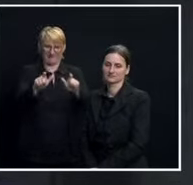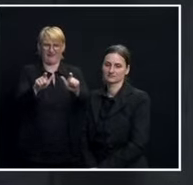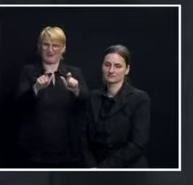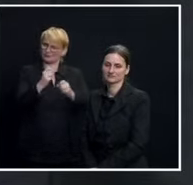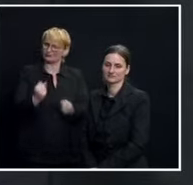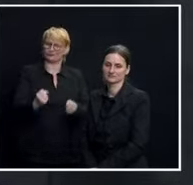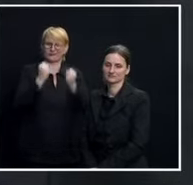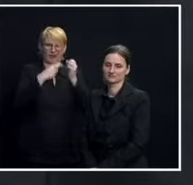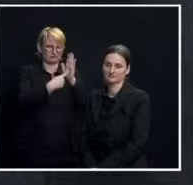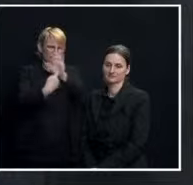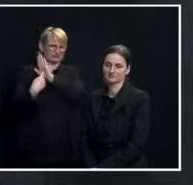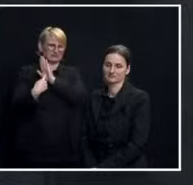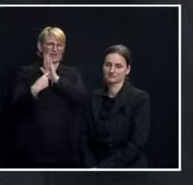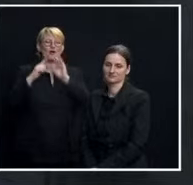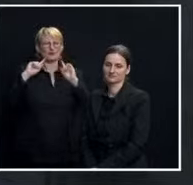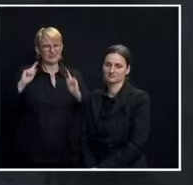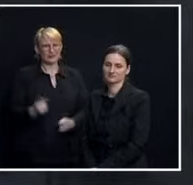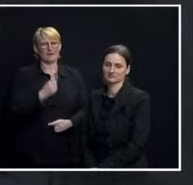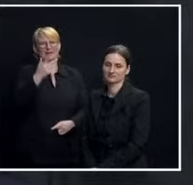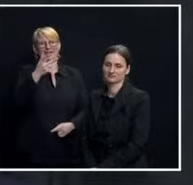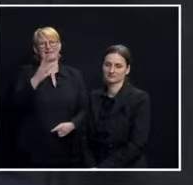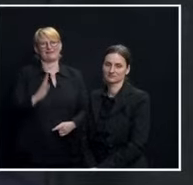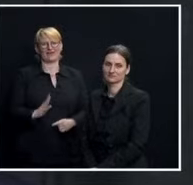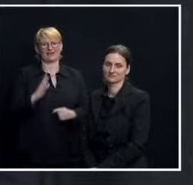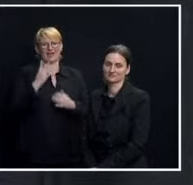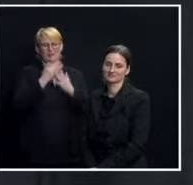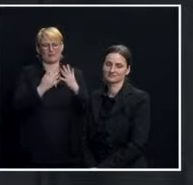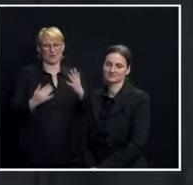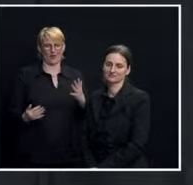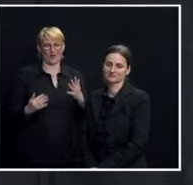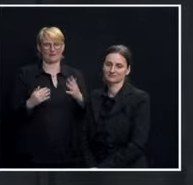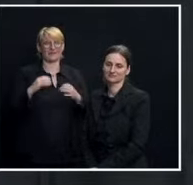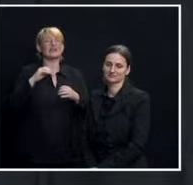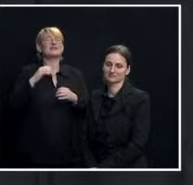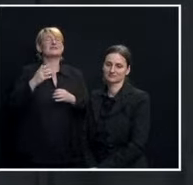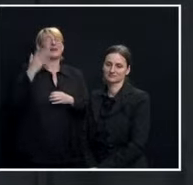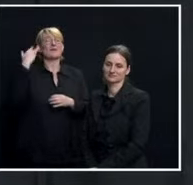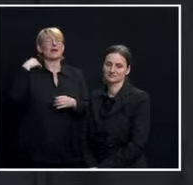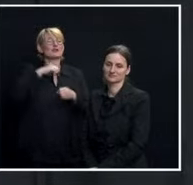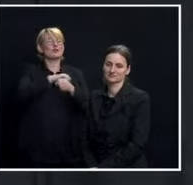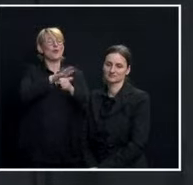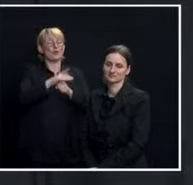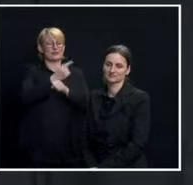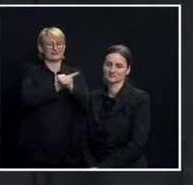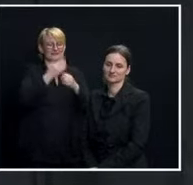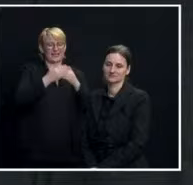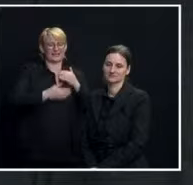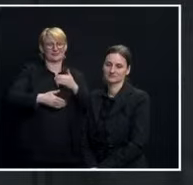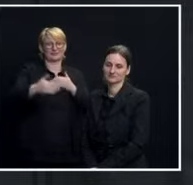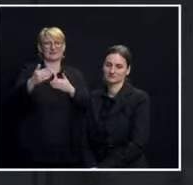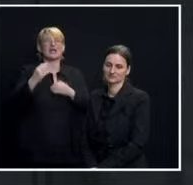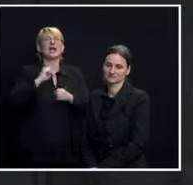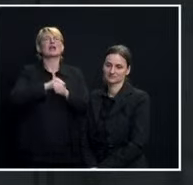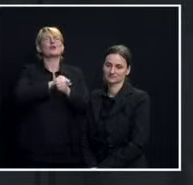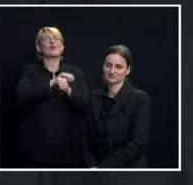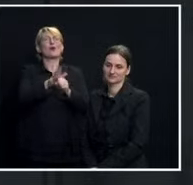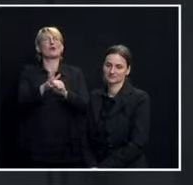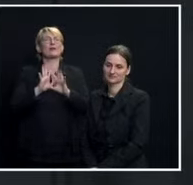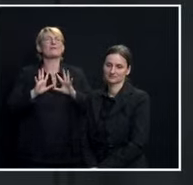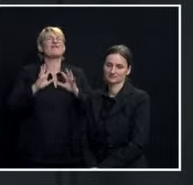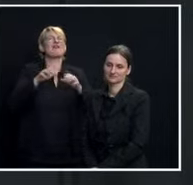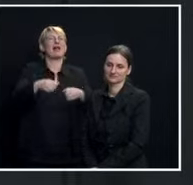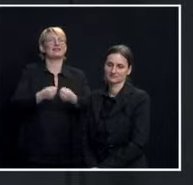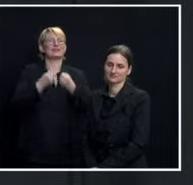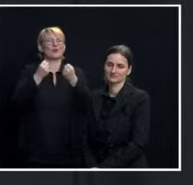wir nochmal Dreiviertelblut. Der nächste Song von Ihnen, der ist in der Corona-Zeit entstanden, ein Corona-Bewältigungssong